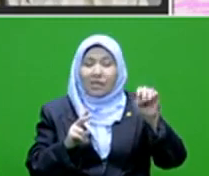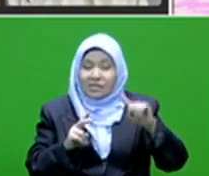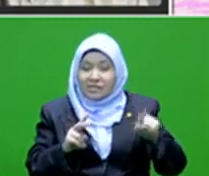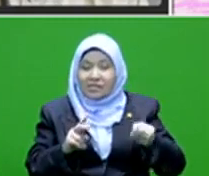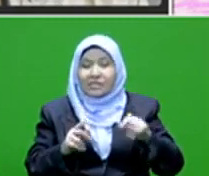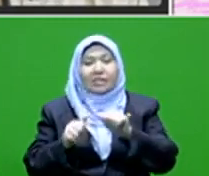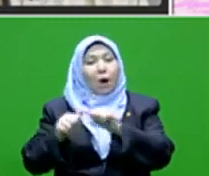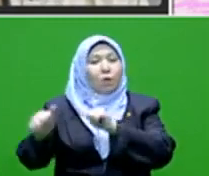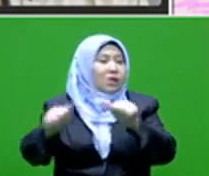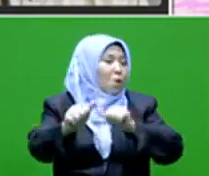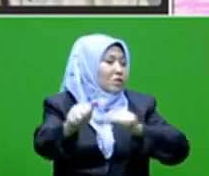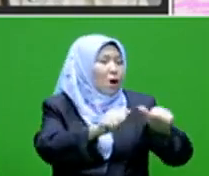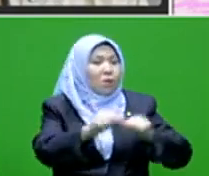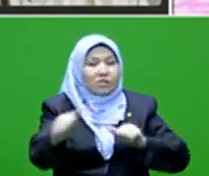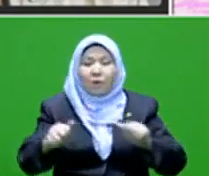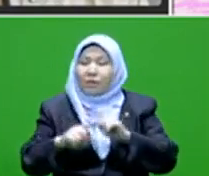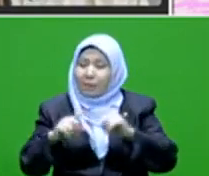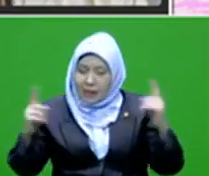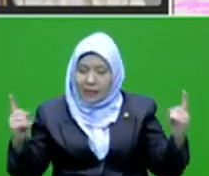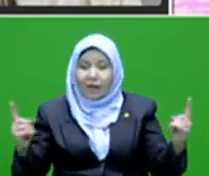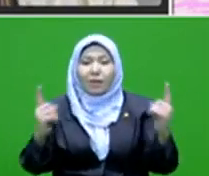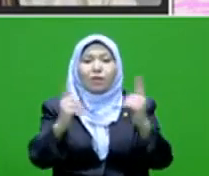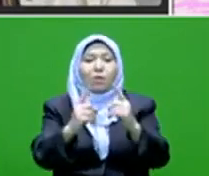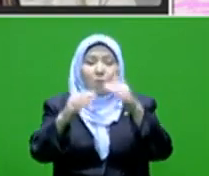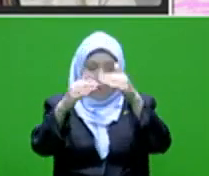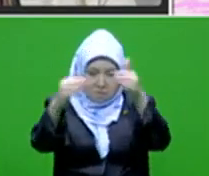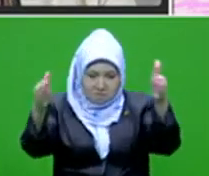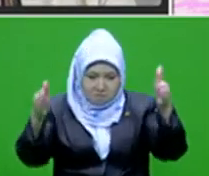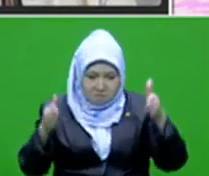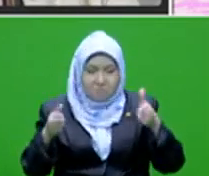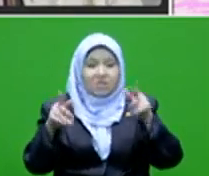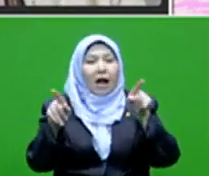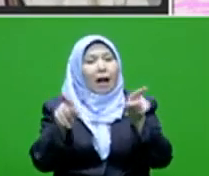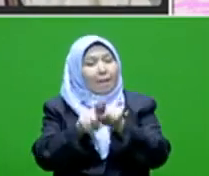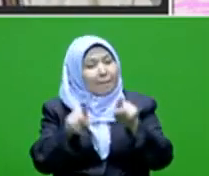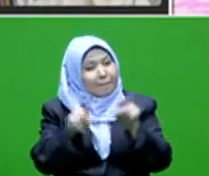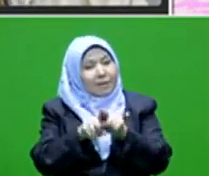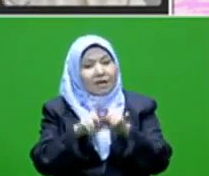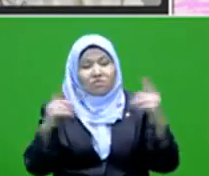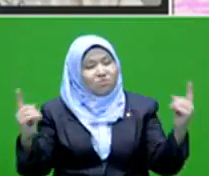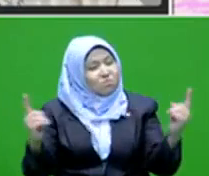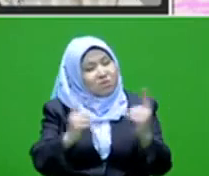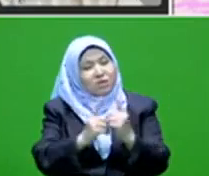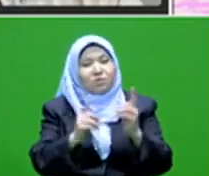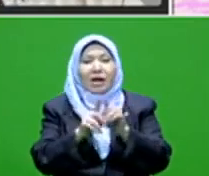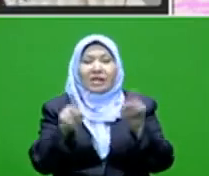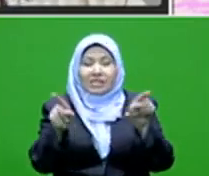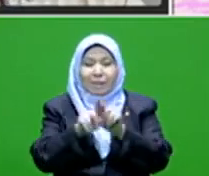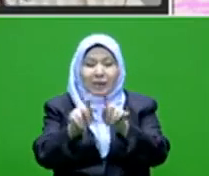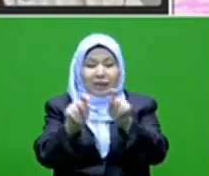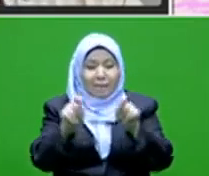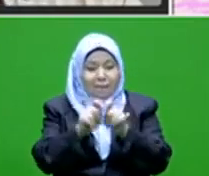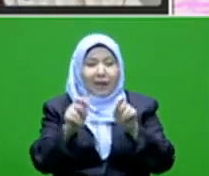Ustaz Don, tapi kita bertemu atas dasar Quran. Allah. Aduh. Allahuakbar. Yang itu betul Ustaz.